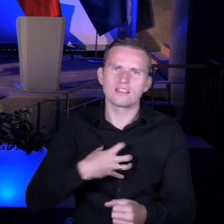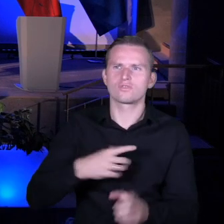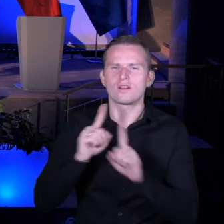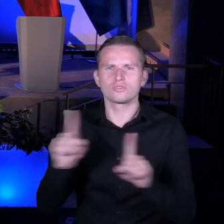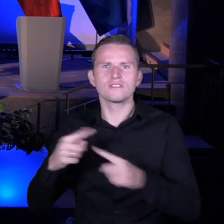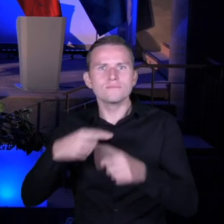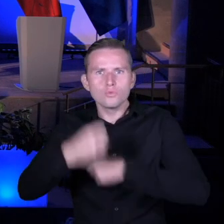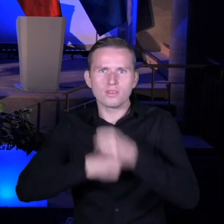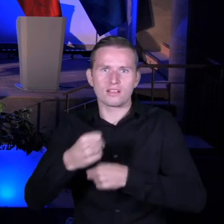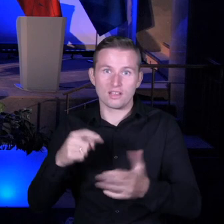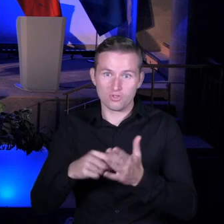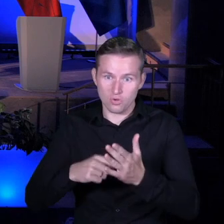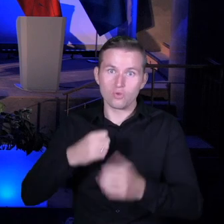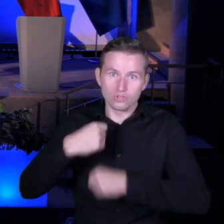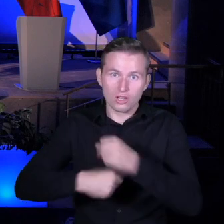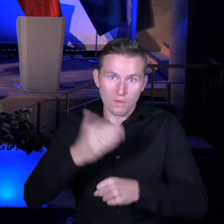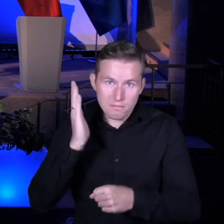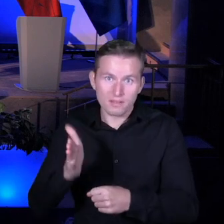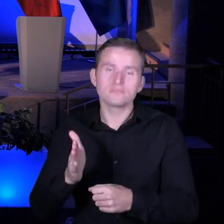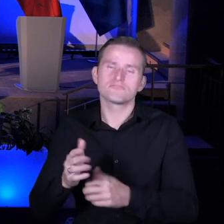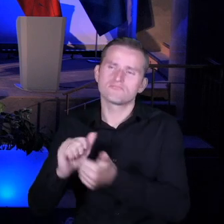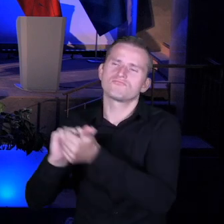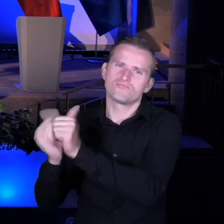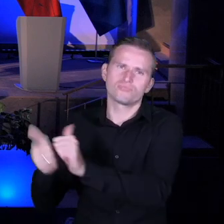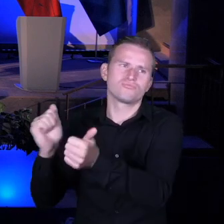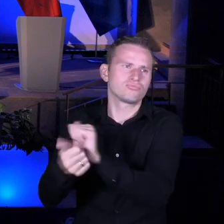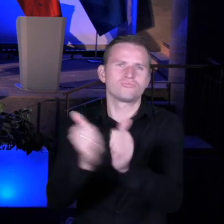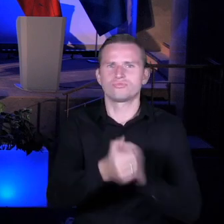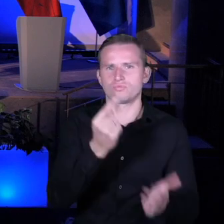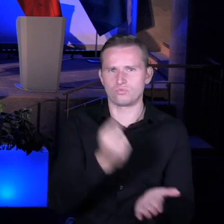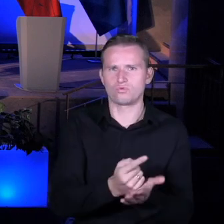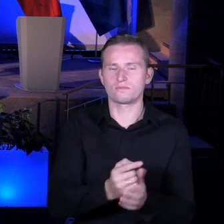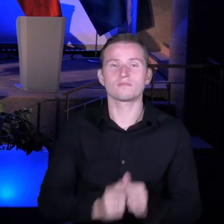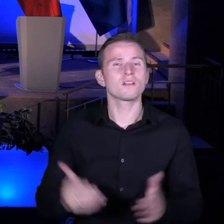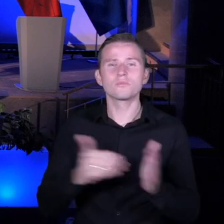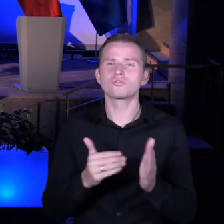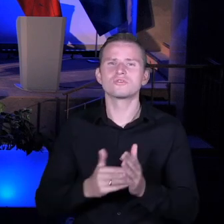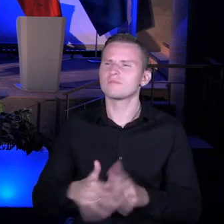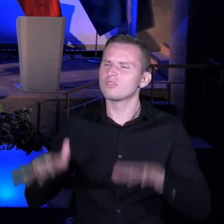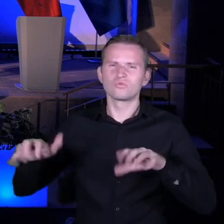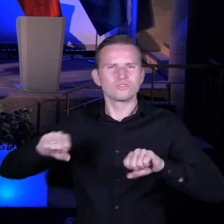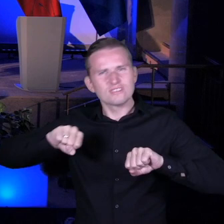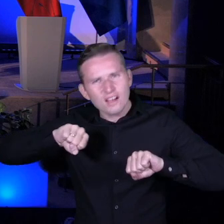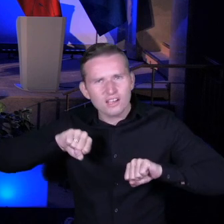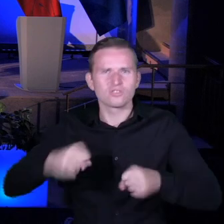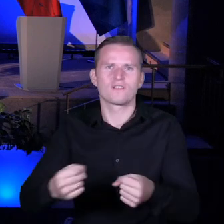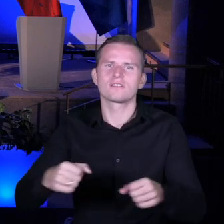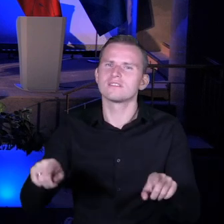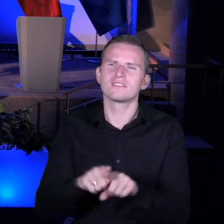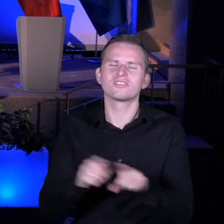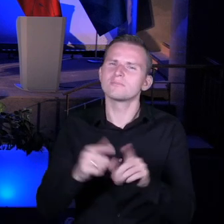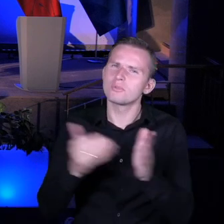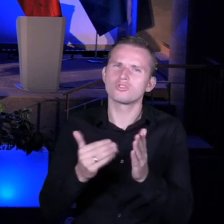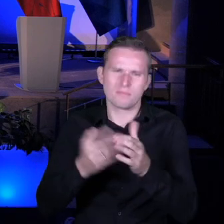jakby, jeżeli chodzi o sens zmiany, to jest potrzebne bardzo duże zaangażowanie i potrzebnych jest wiele czynników, które w jednym